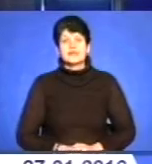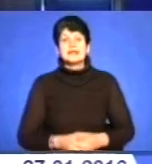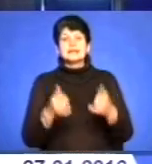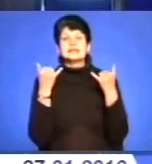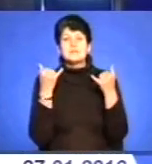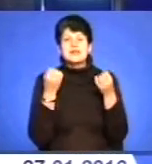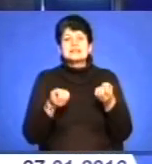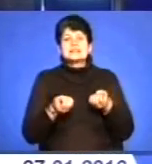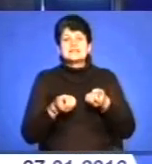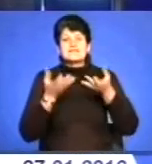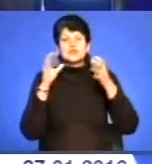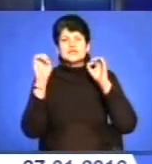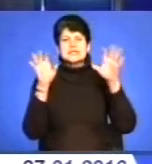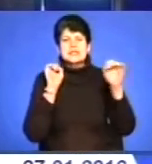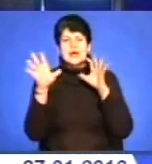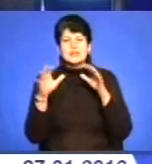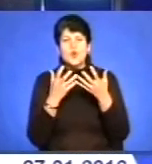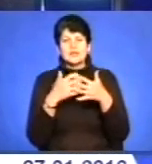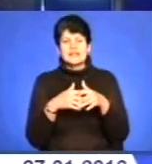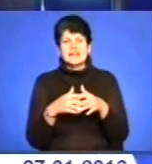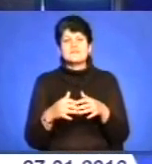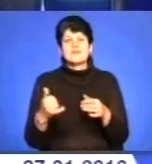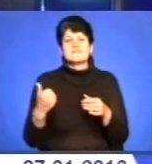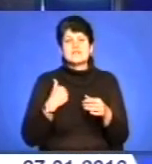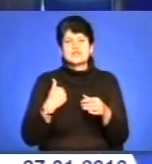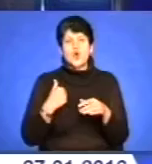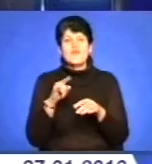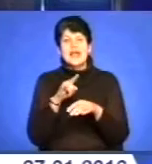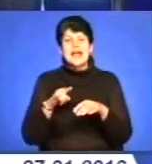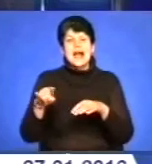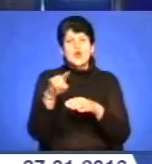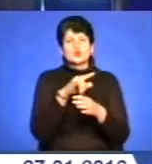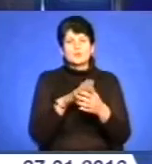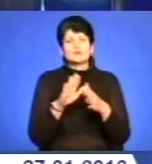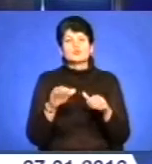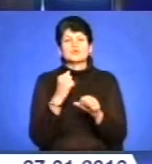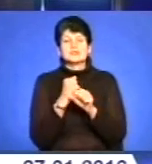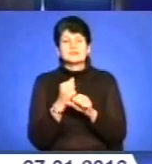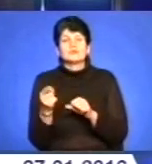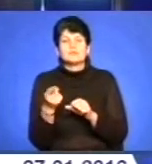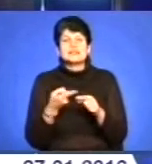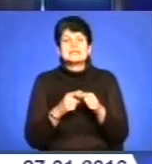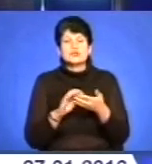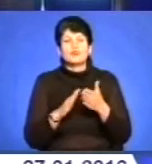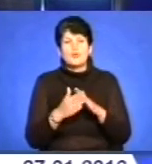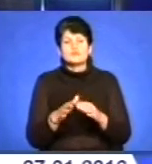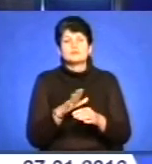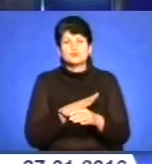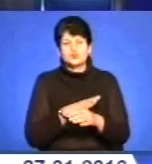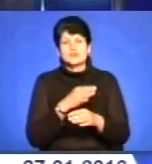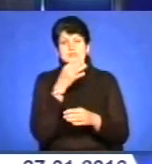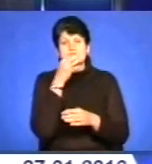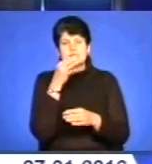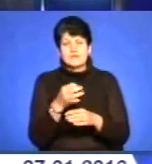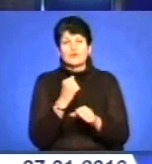Відтепер світлосигнальне обладнання для військових аеродромів України постачатимуть із Тернополя. Принаймні, такі домовленості були озвучені під час робочої